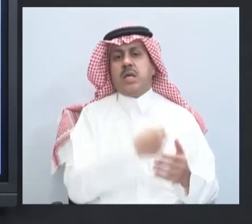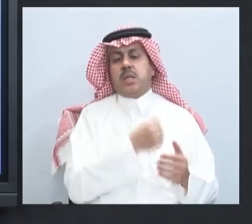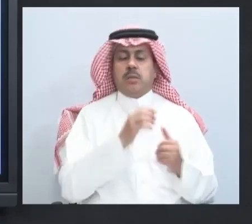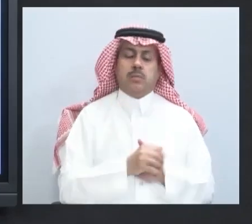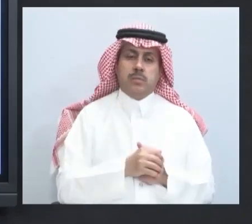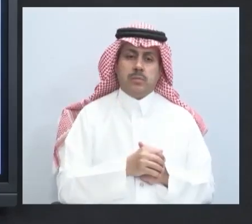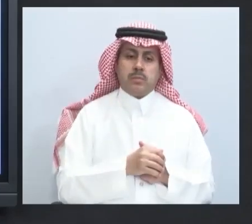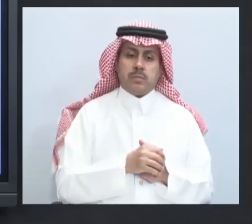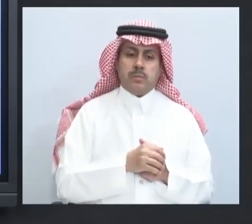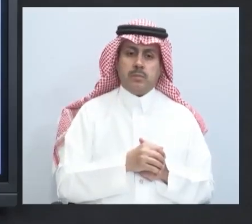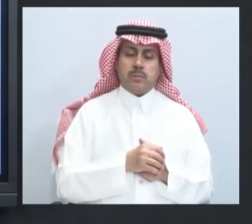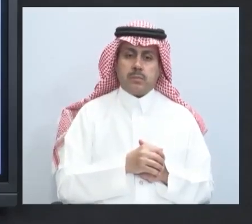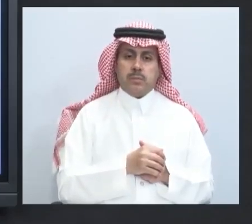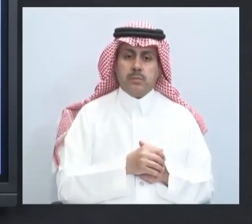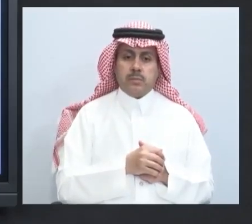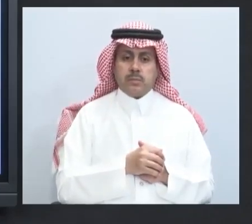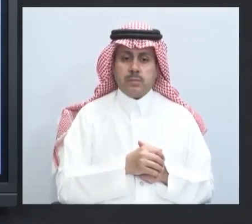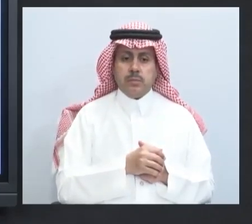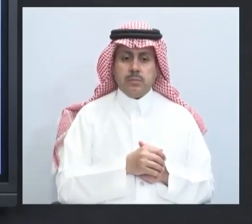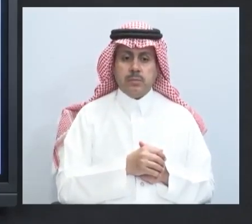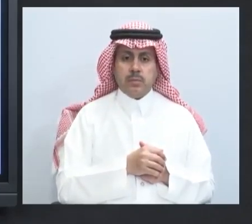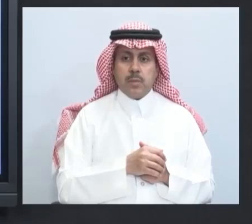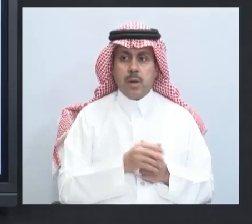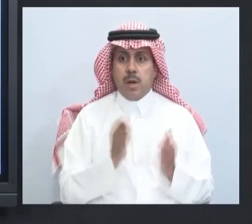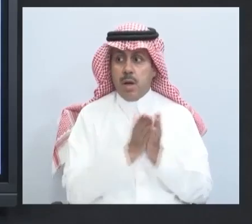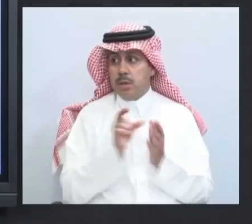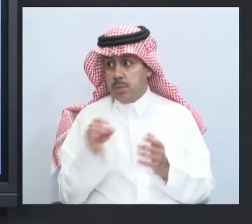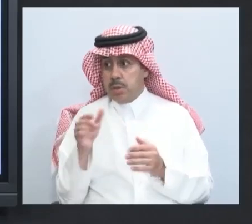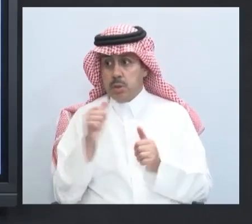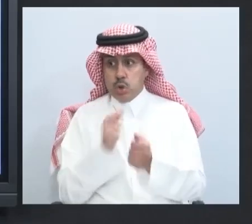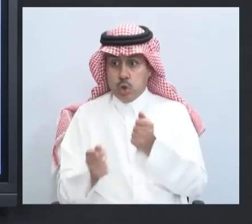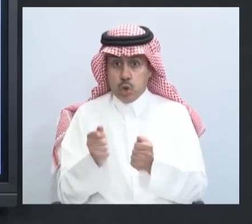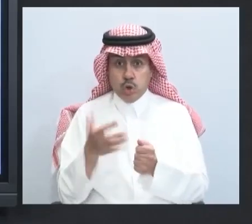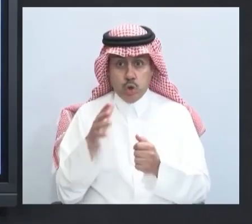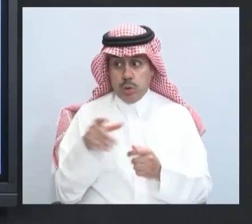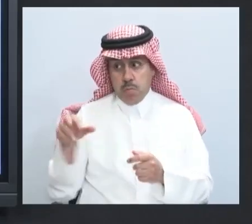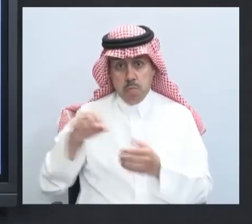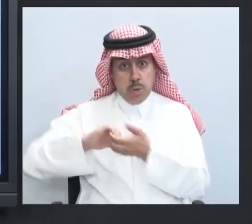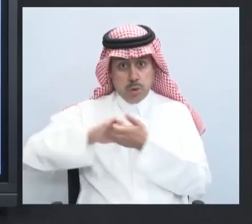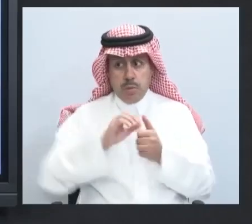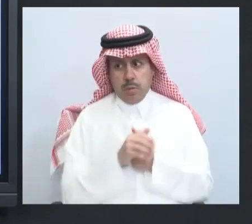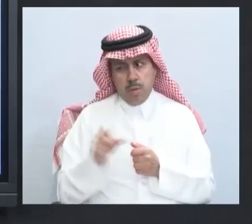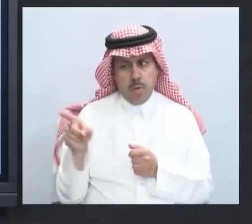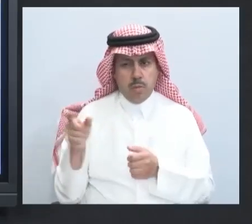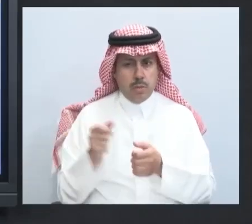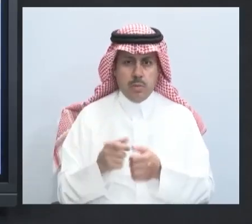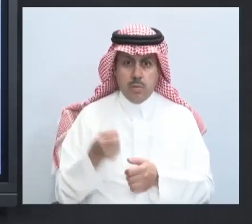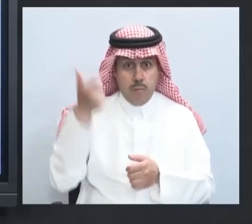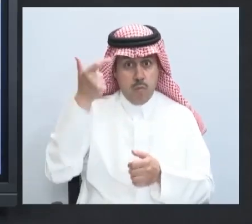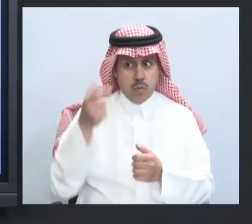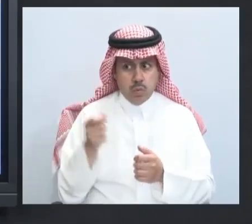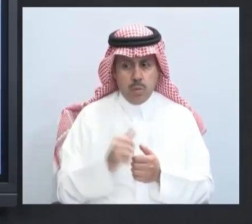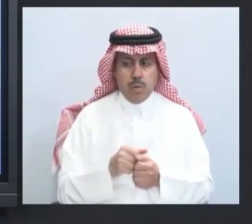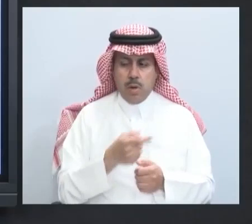من مدرسته وراى سياره جديده مع زميله فيحس